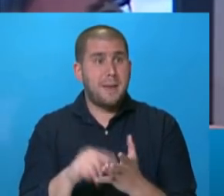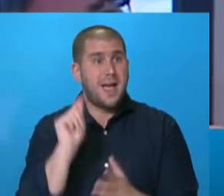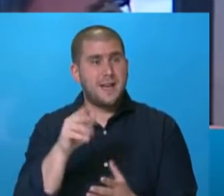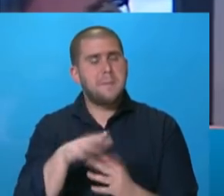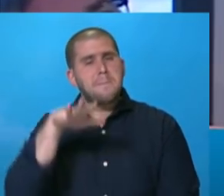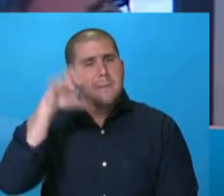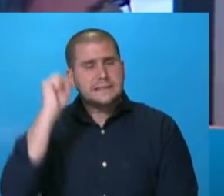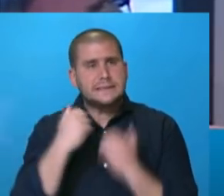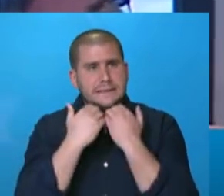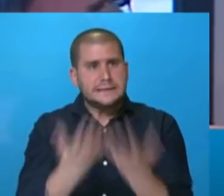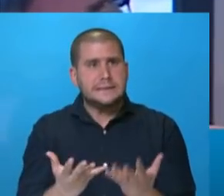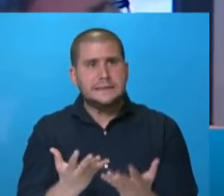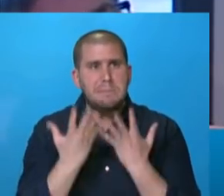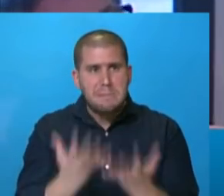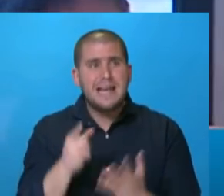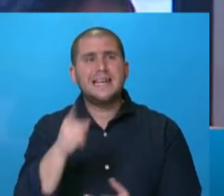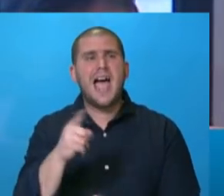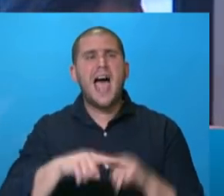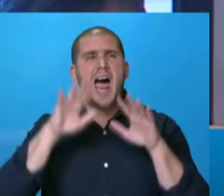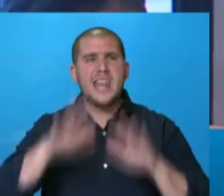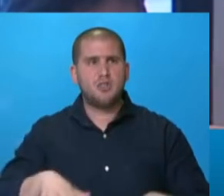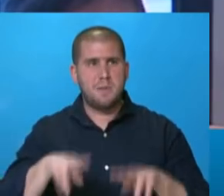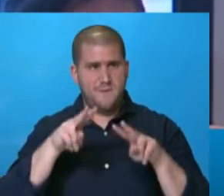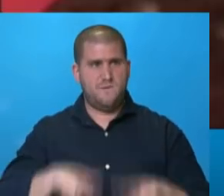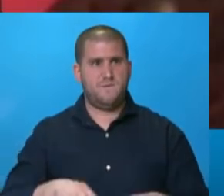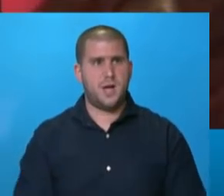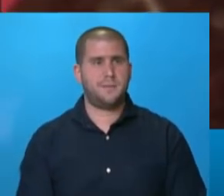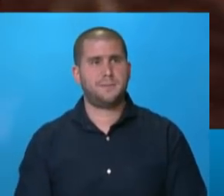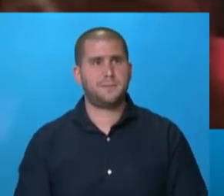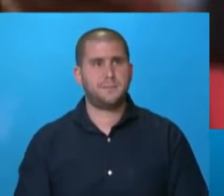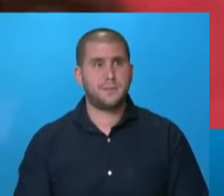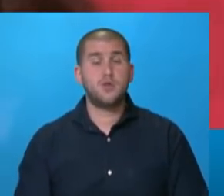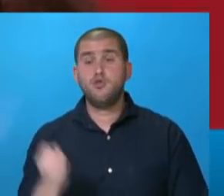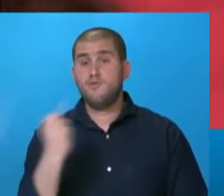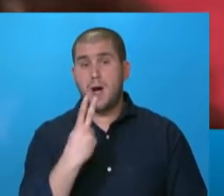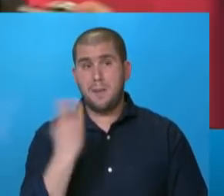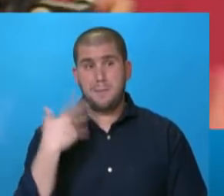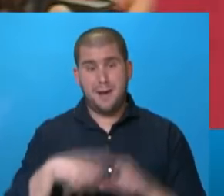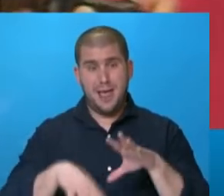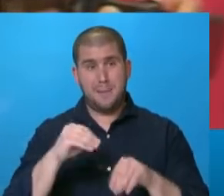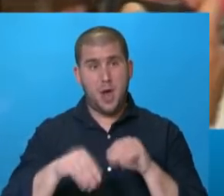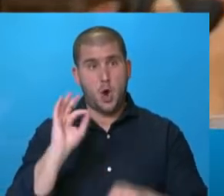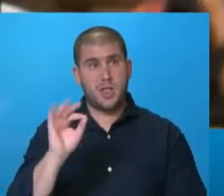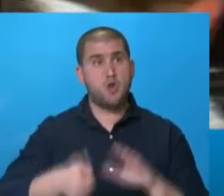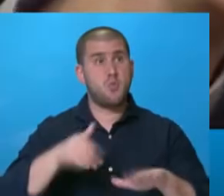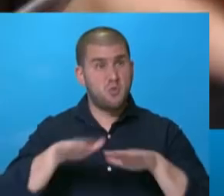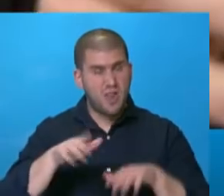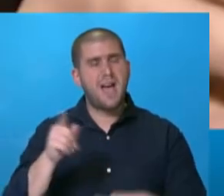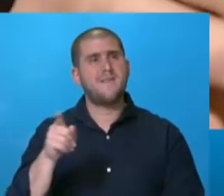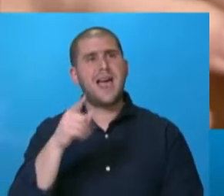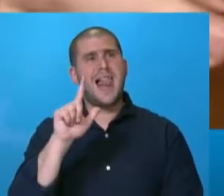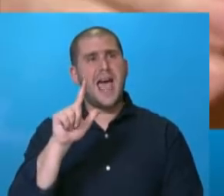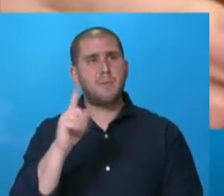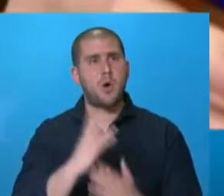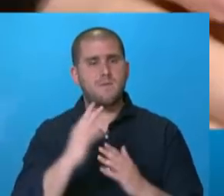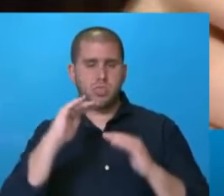sickening conclusion is institutionally anti-Semitic. שבועיים בלבד להצבעה לראשות הממשלה, והלייבור מסתרכת